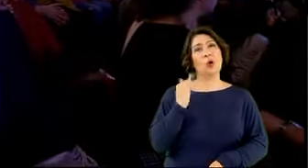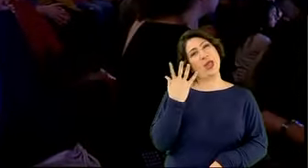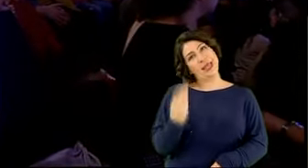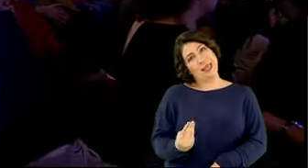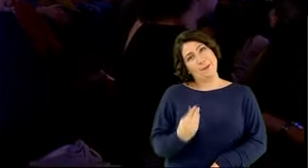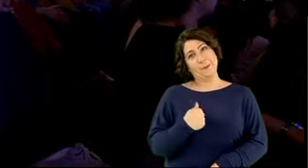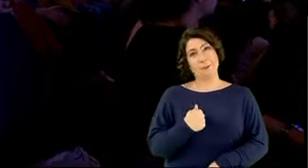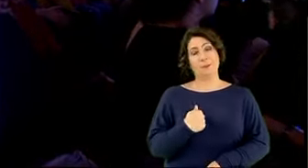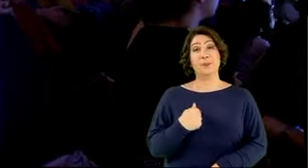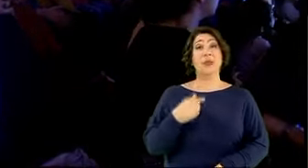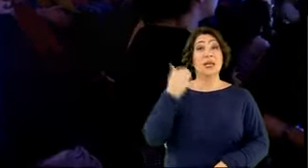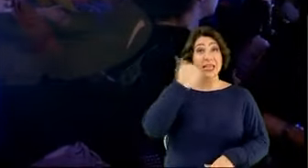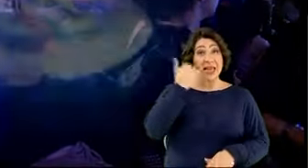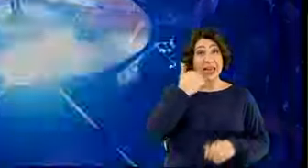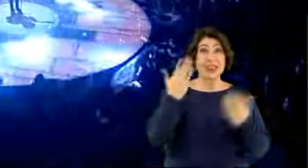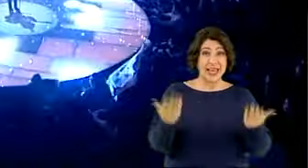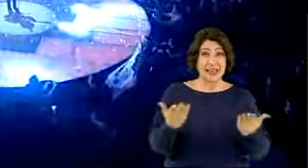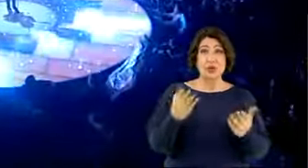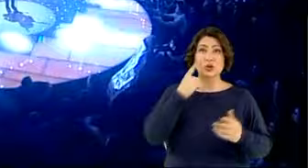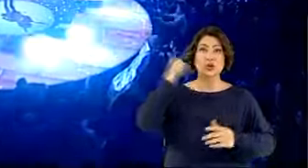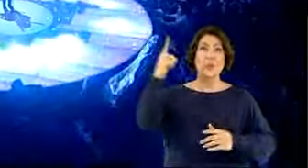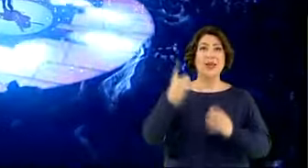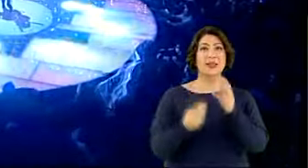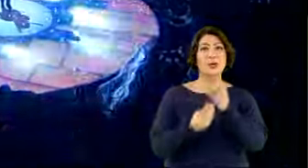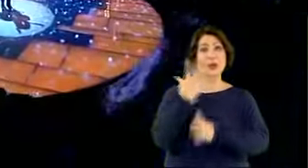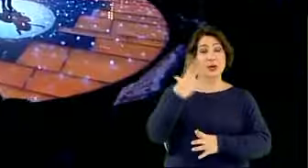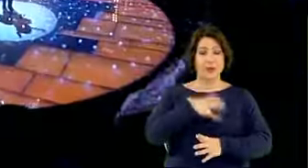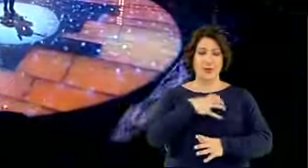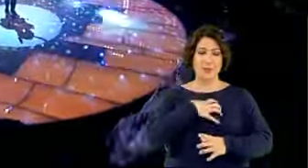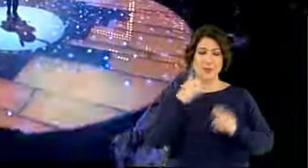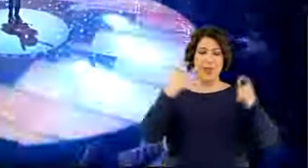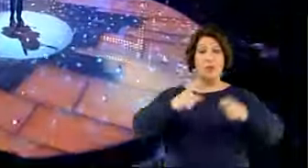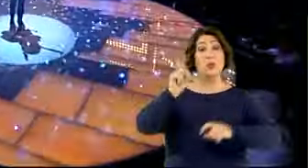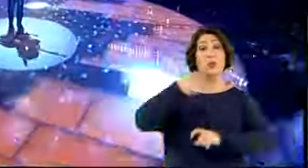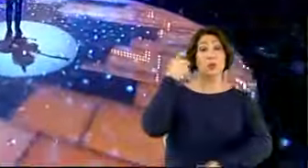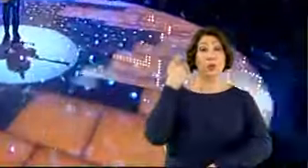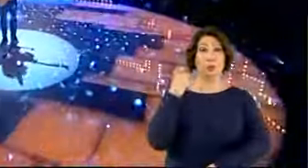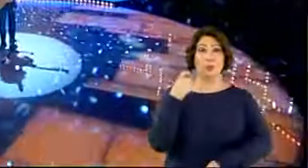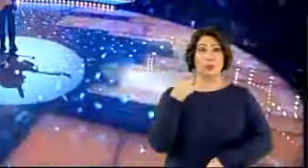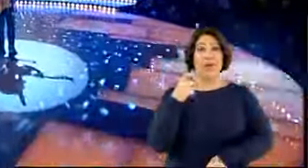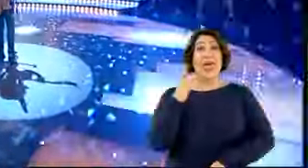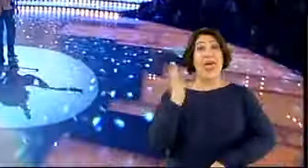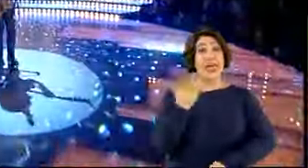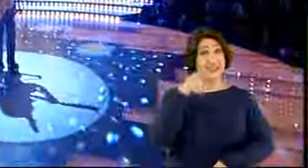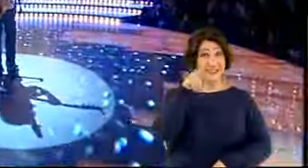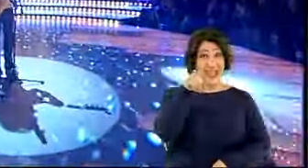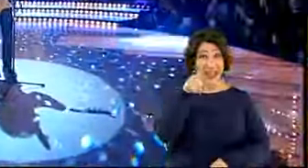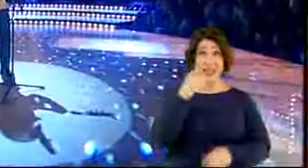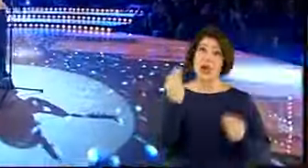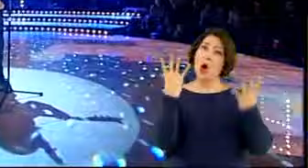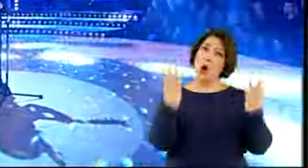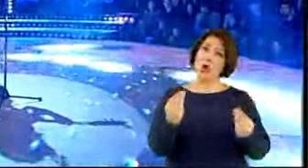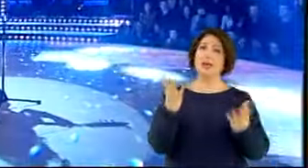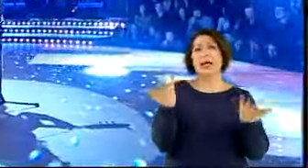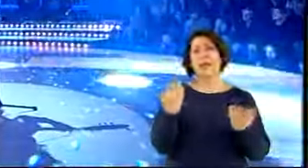Kötü olurum, yalanlar cumhuriyetinde kendime bir yer bulurum. Hep sen